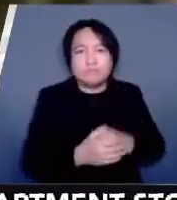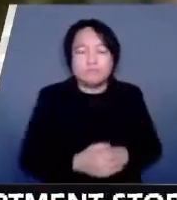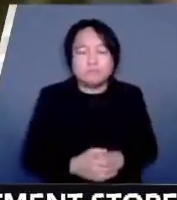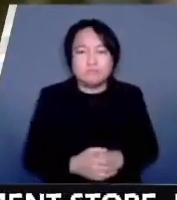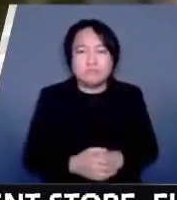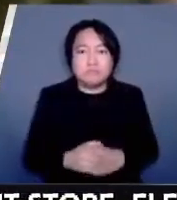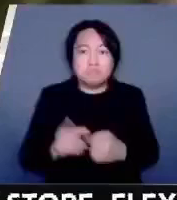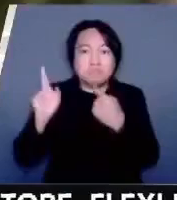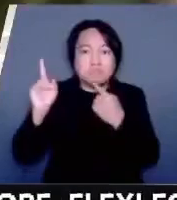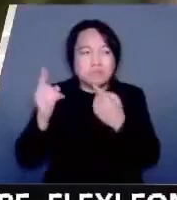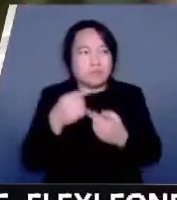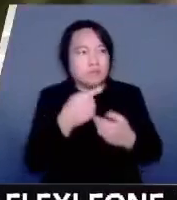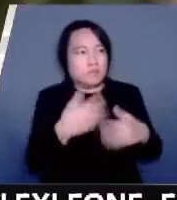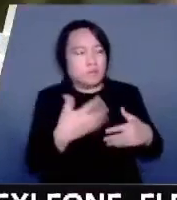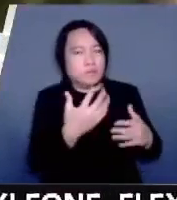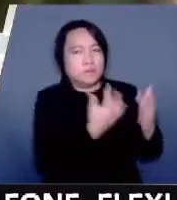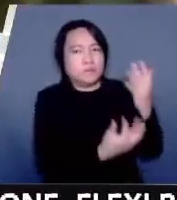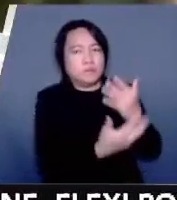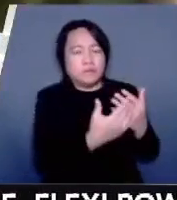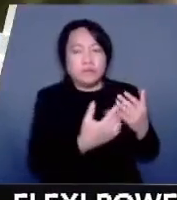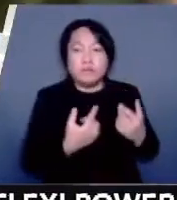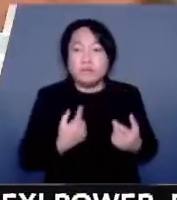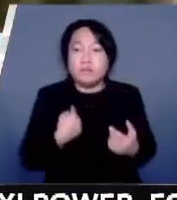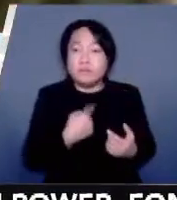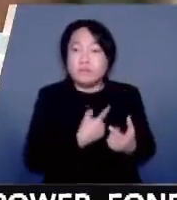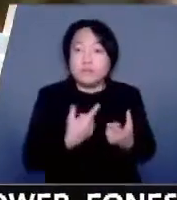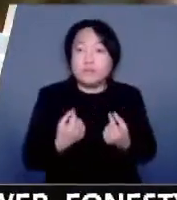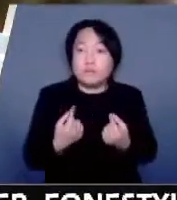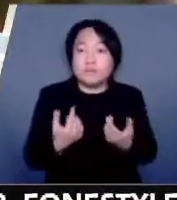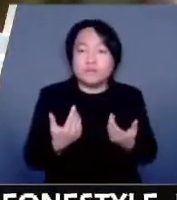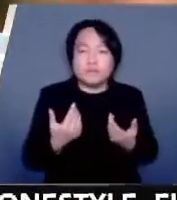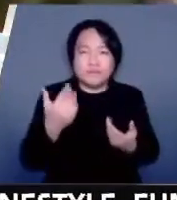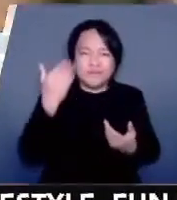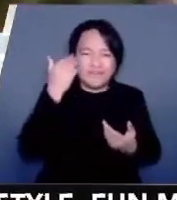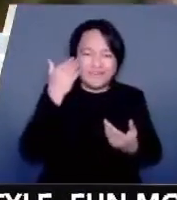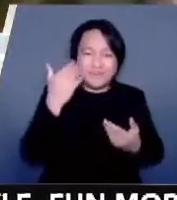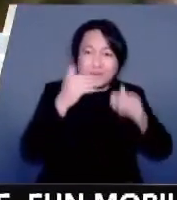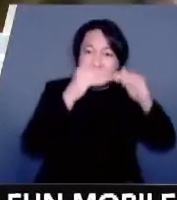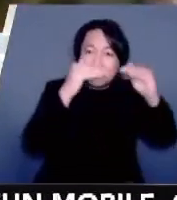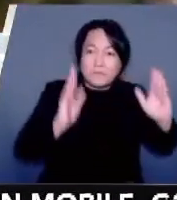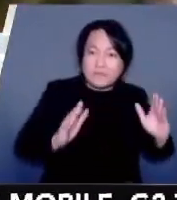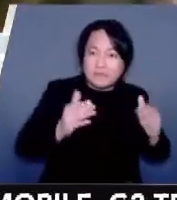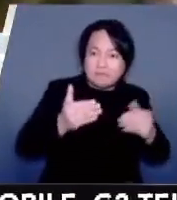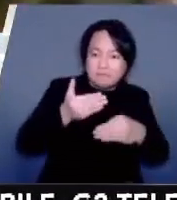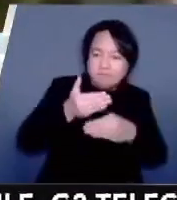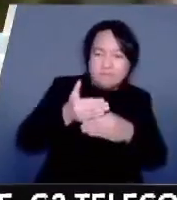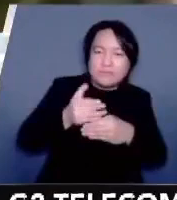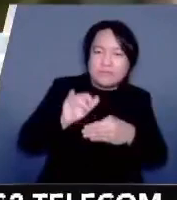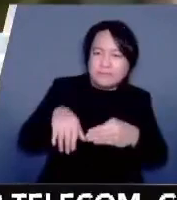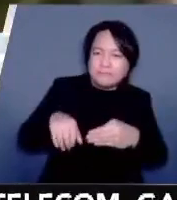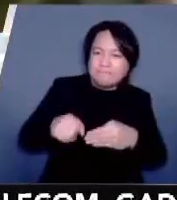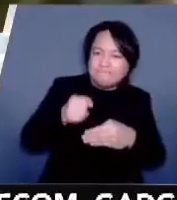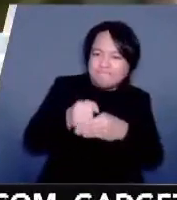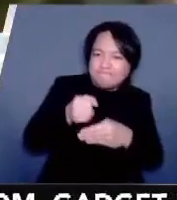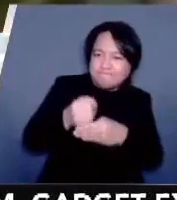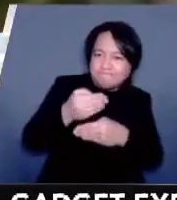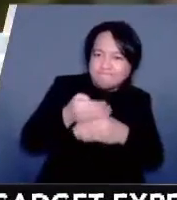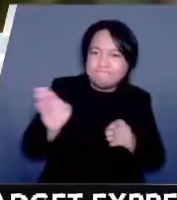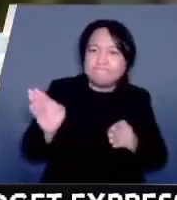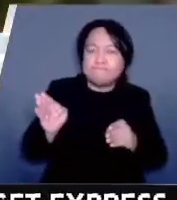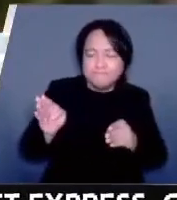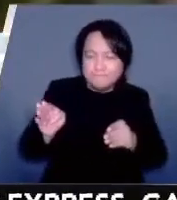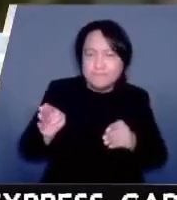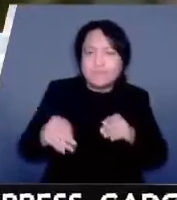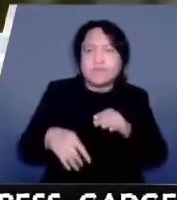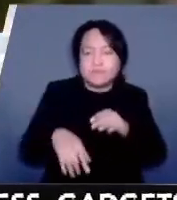dulo Bale ang ginawa namin yung dingding namin ng bahay namin binaklas na lang pinagisipan pinagsisipa nung asawa ng anak ko